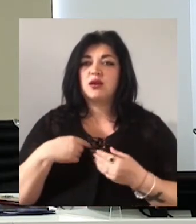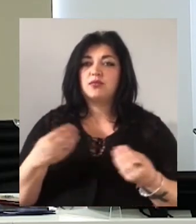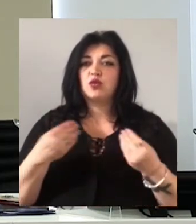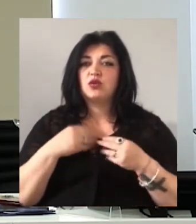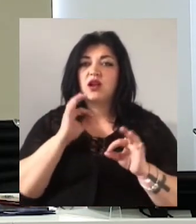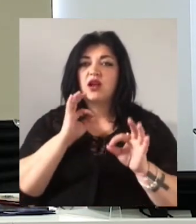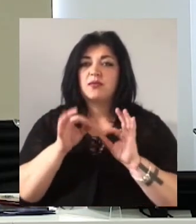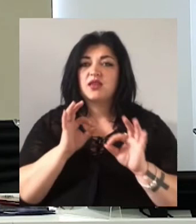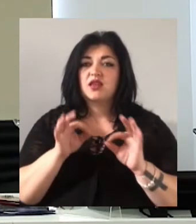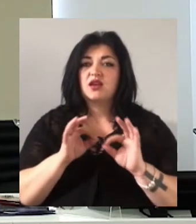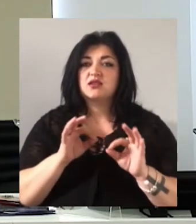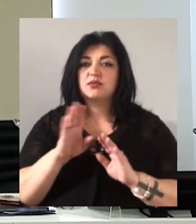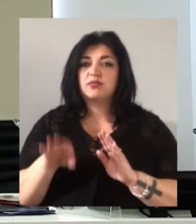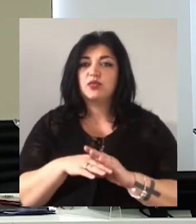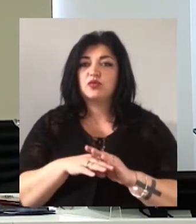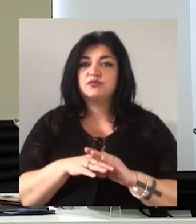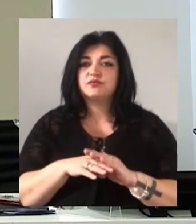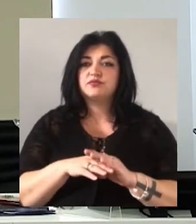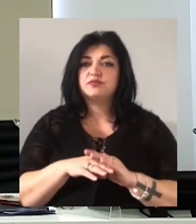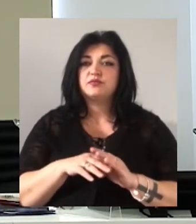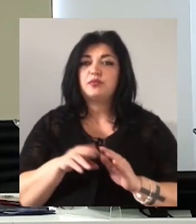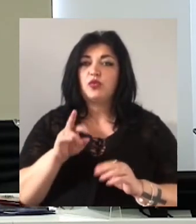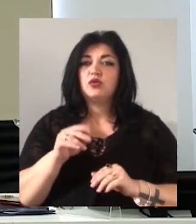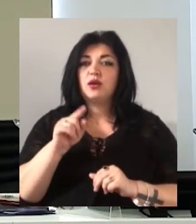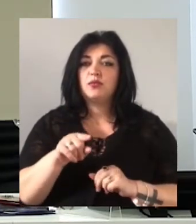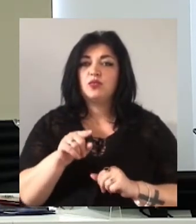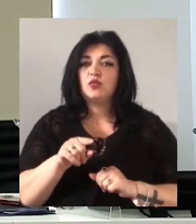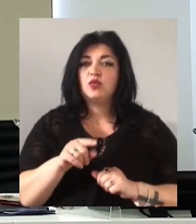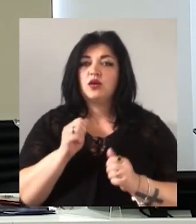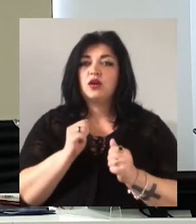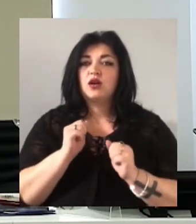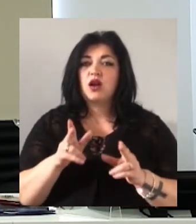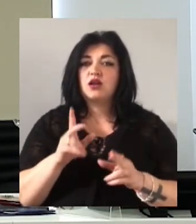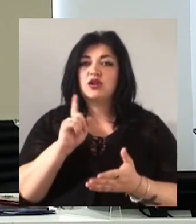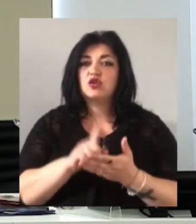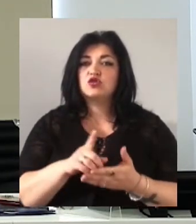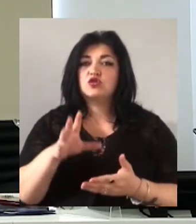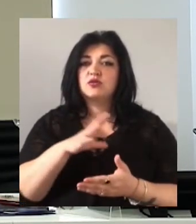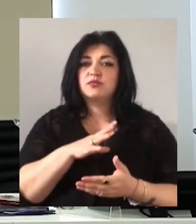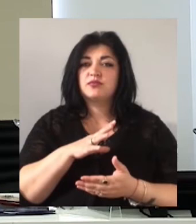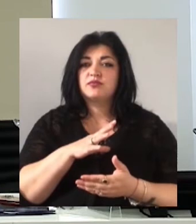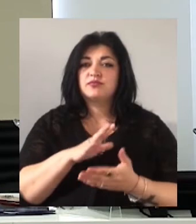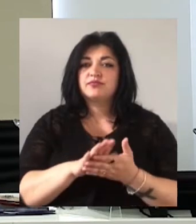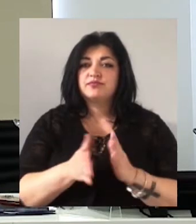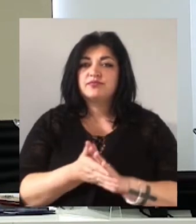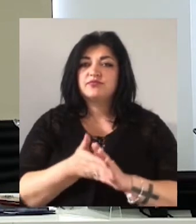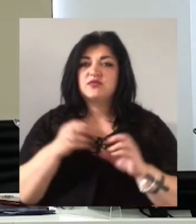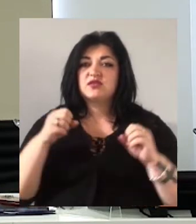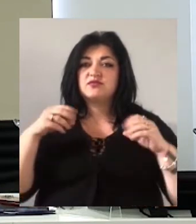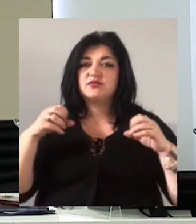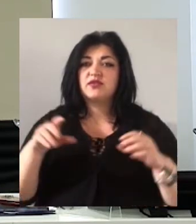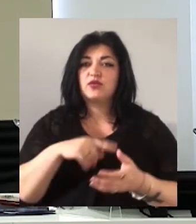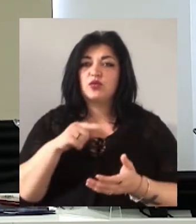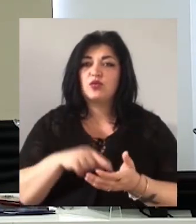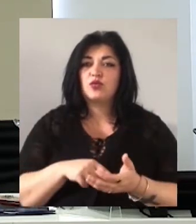рекомендации по тому, как должны быть расположены светильники в городе, как должны